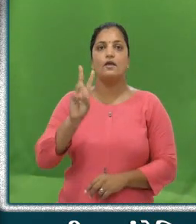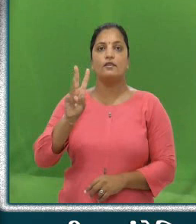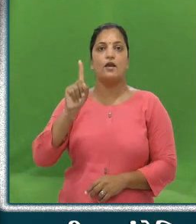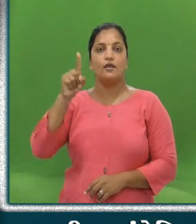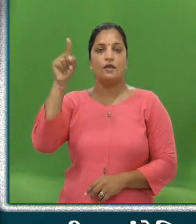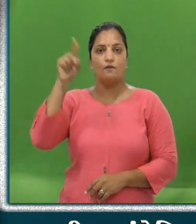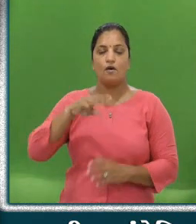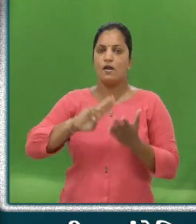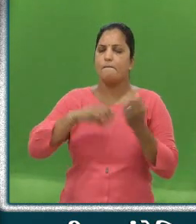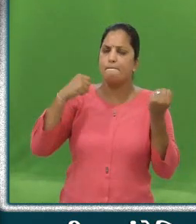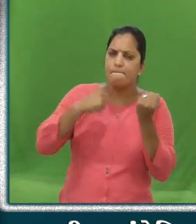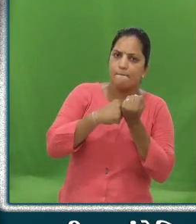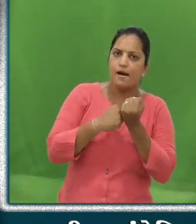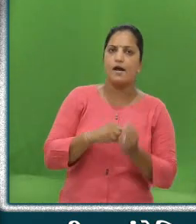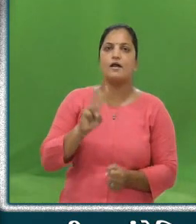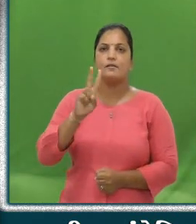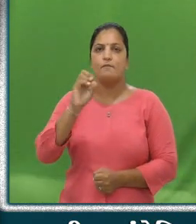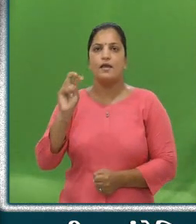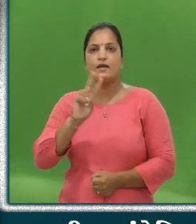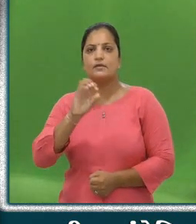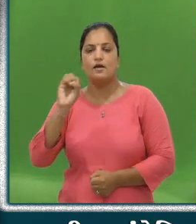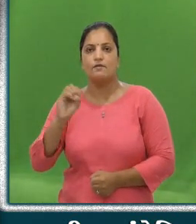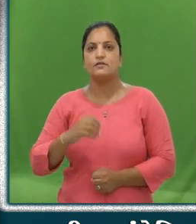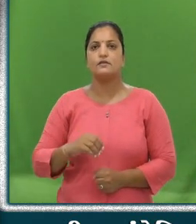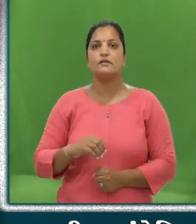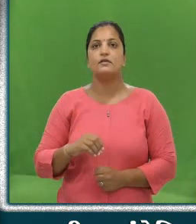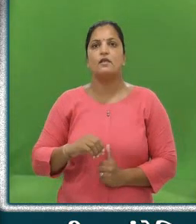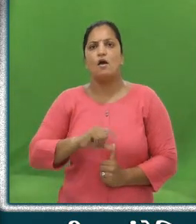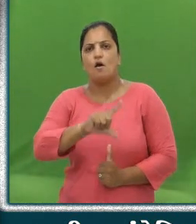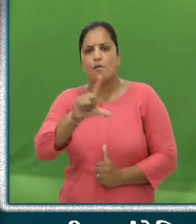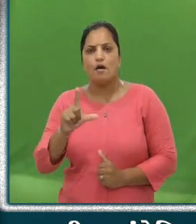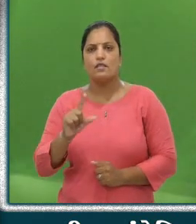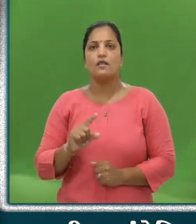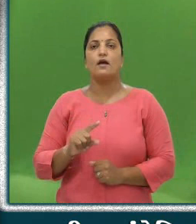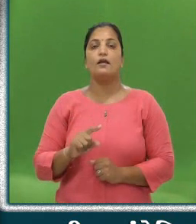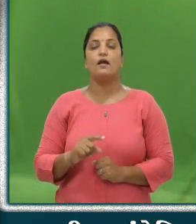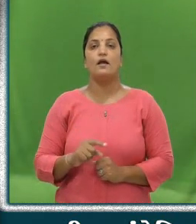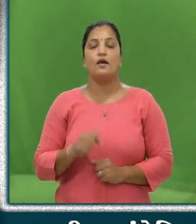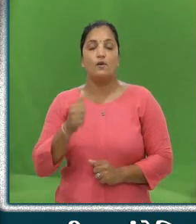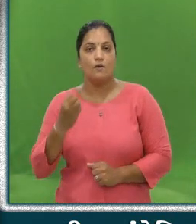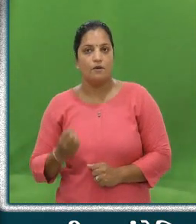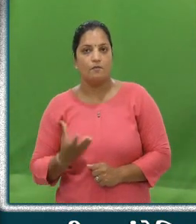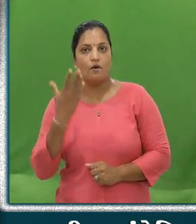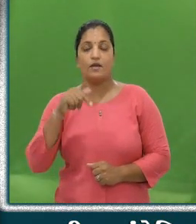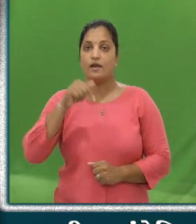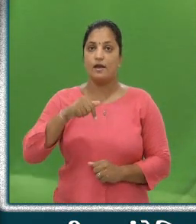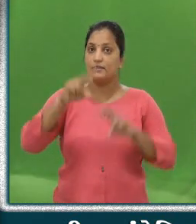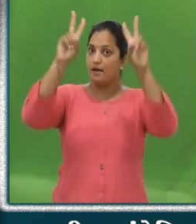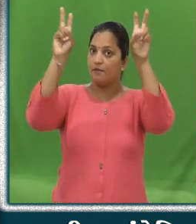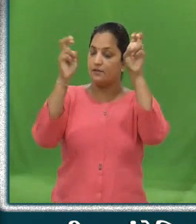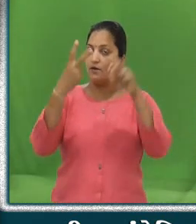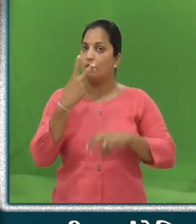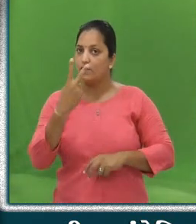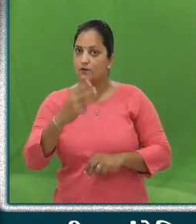31/12/2020 ना सुंदर सवार ना नमस्कार गुड मॉर्निंग टू ऑल ऑफ यू अने आपणे आजे जे प्रकरण